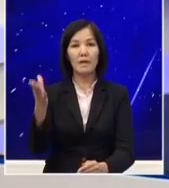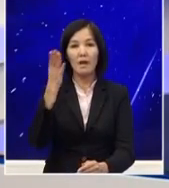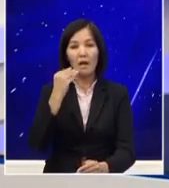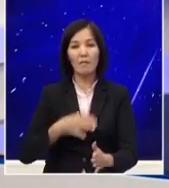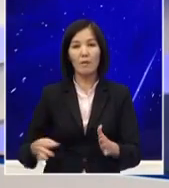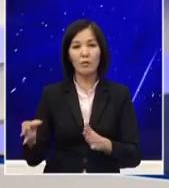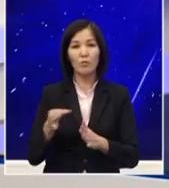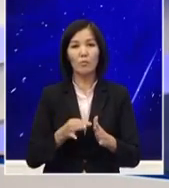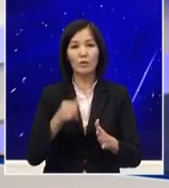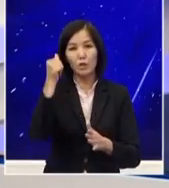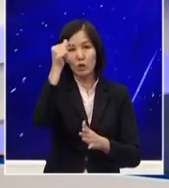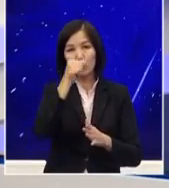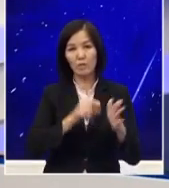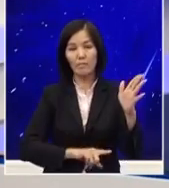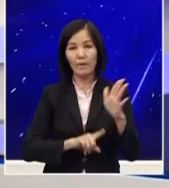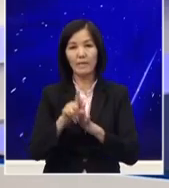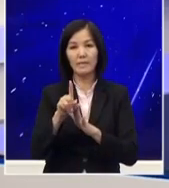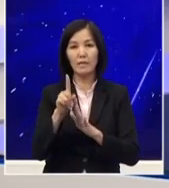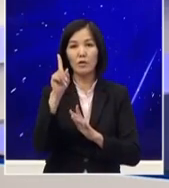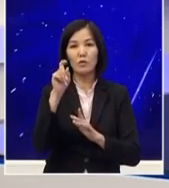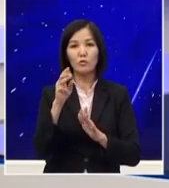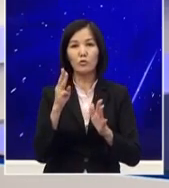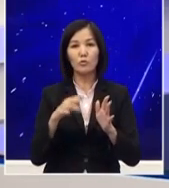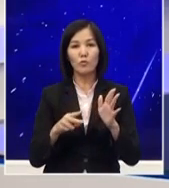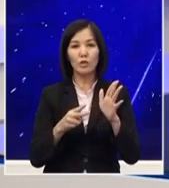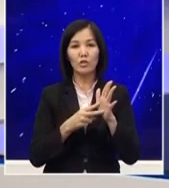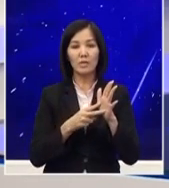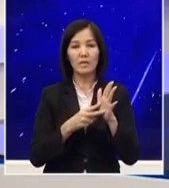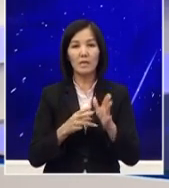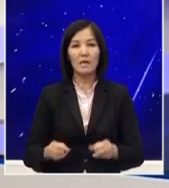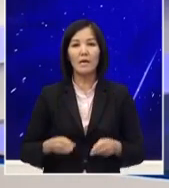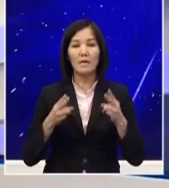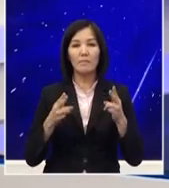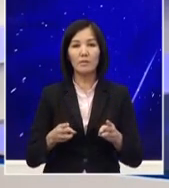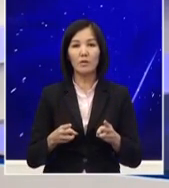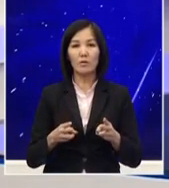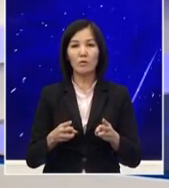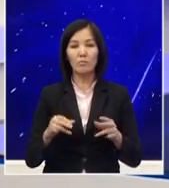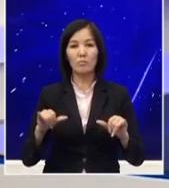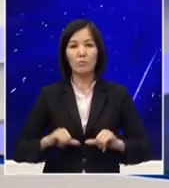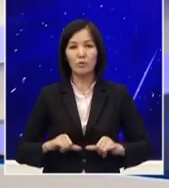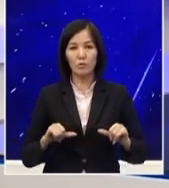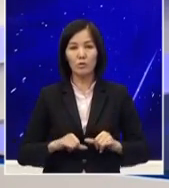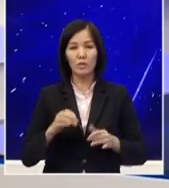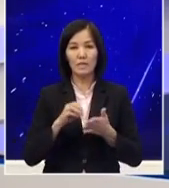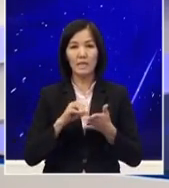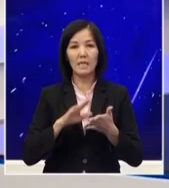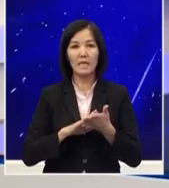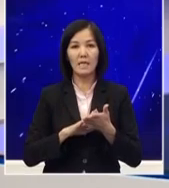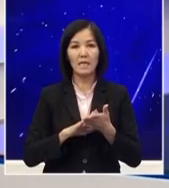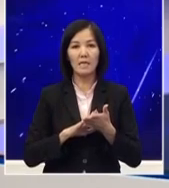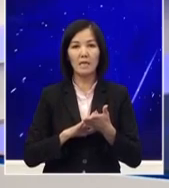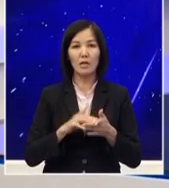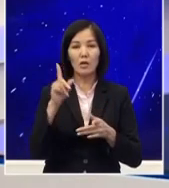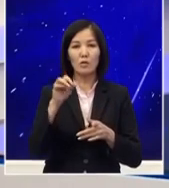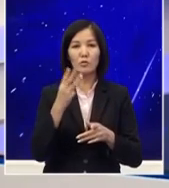Заң құрығы ұзын. Алматы облысында жыл басынан бері 137 қылмыстық құқық бұзушылық дерегі тіркелген, оның